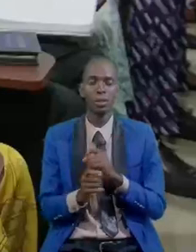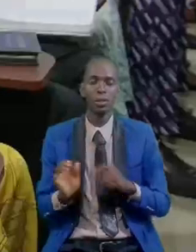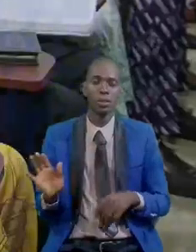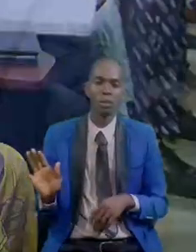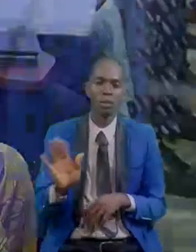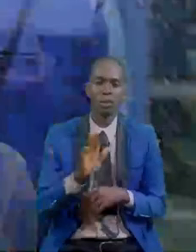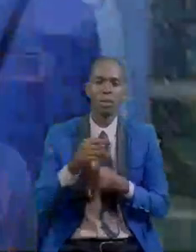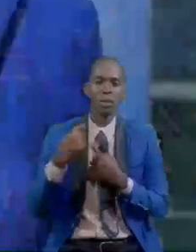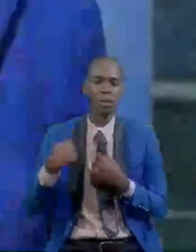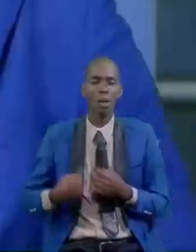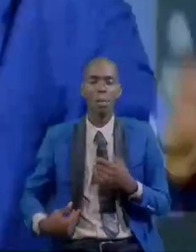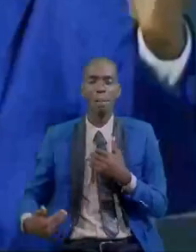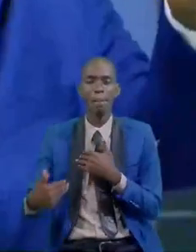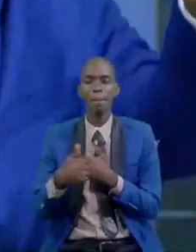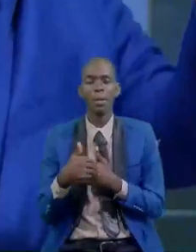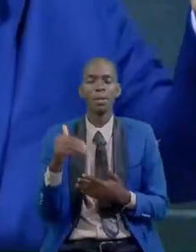cœur.